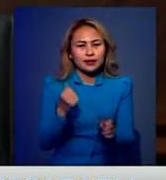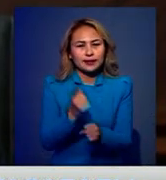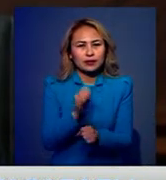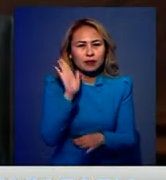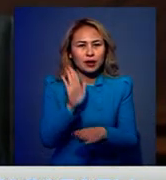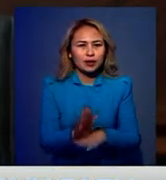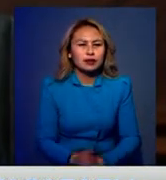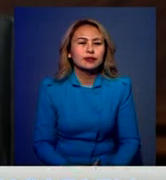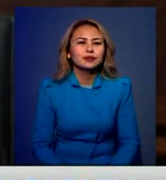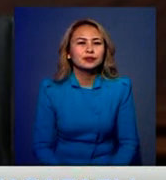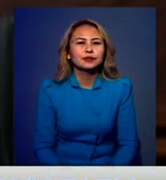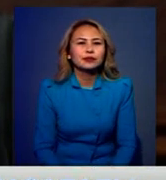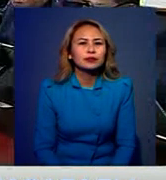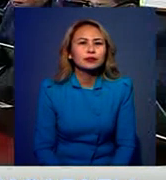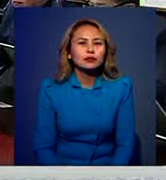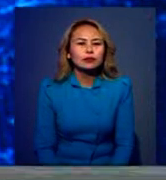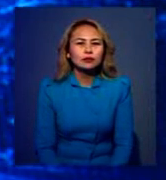тапсырды.